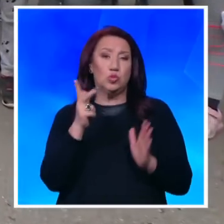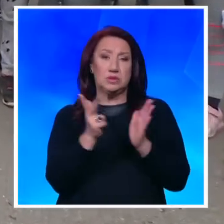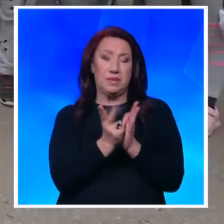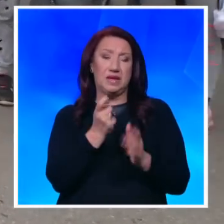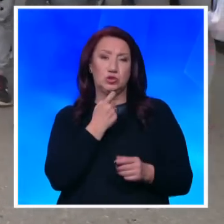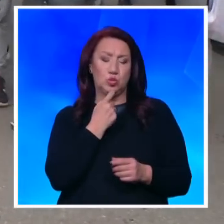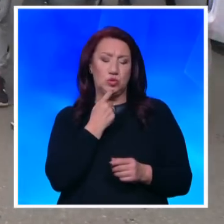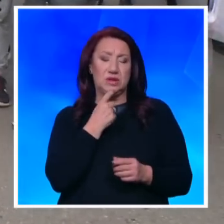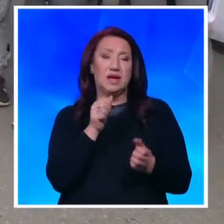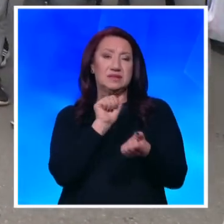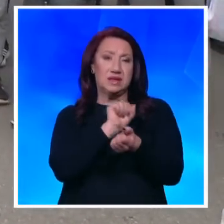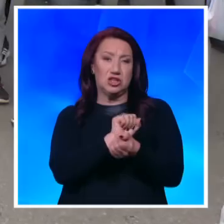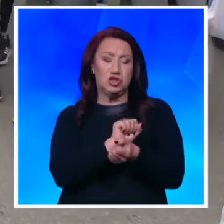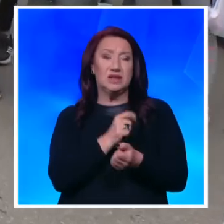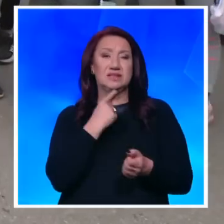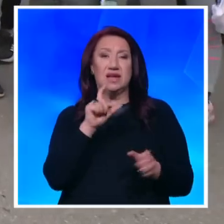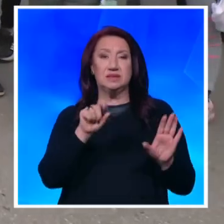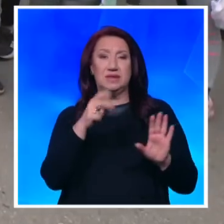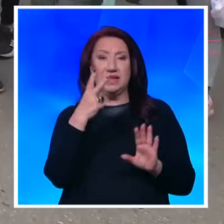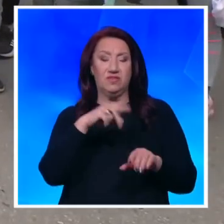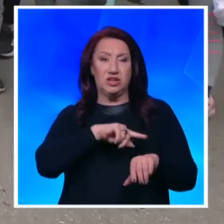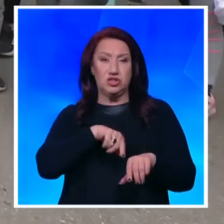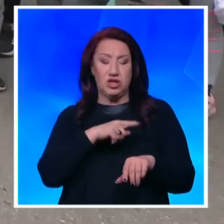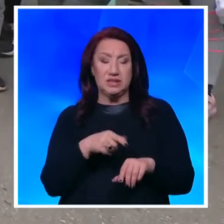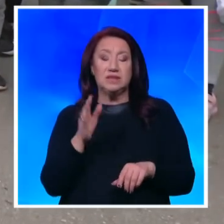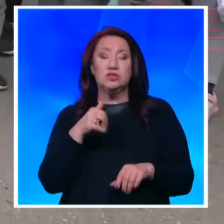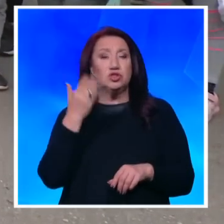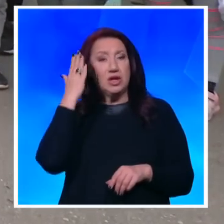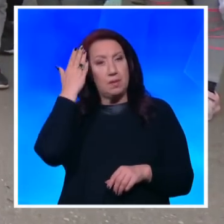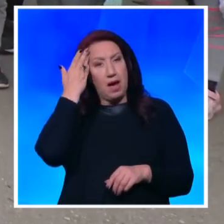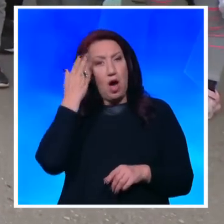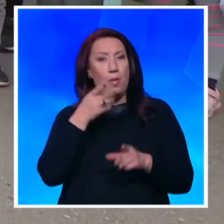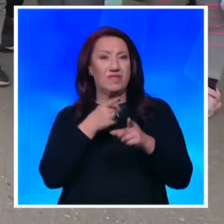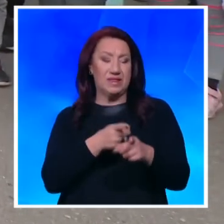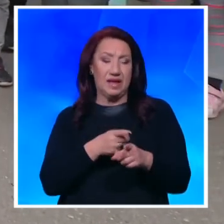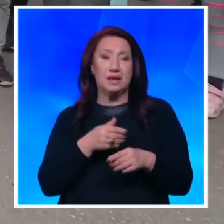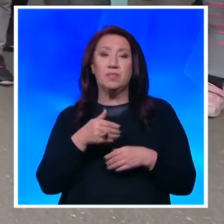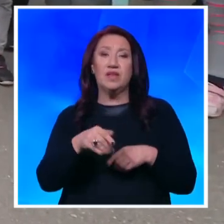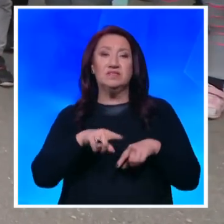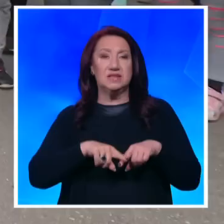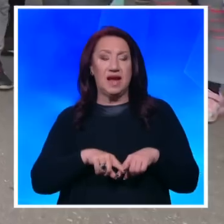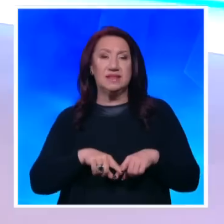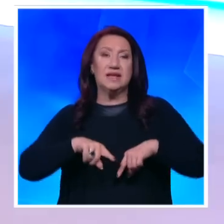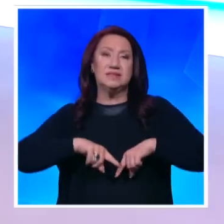72 часа по вдигнато му обвинение. В сряда се очаква съдът да реши дали той да остане окончателно в